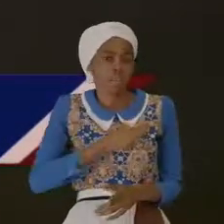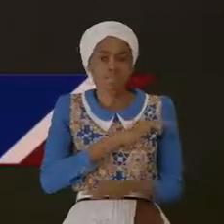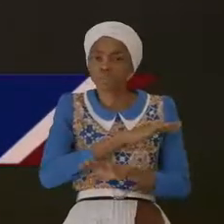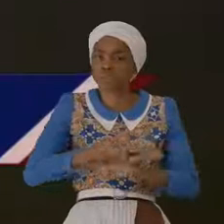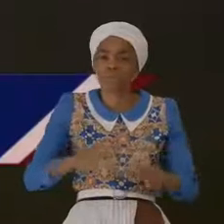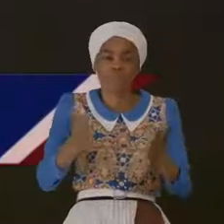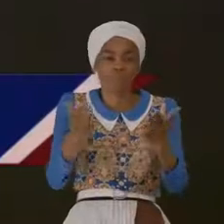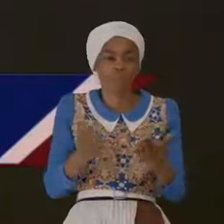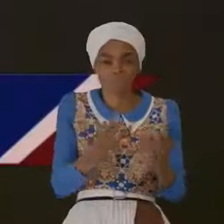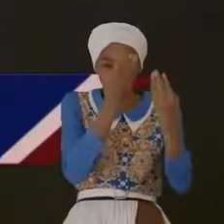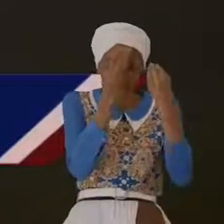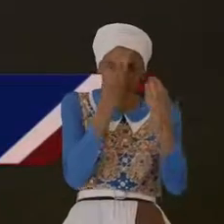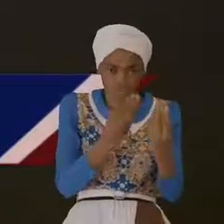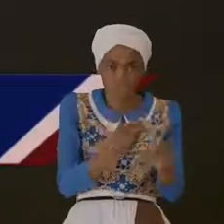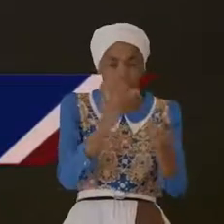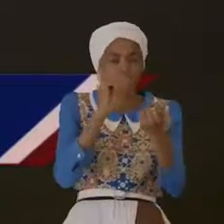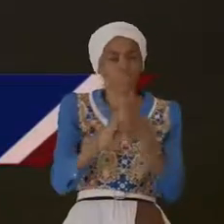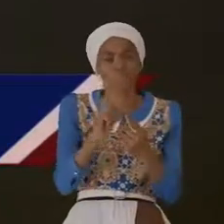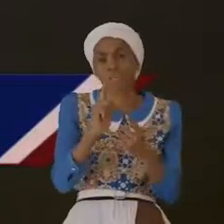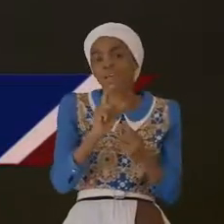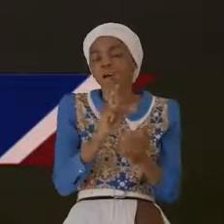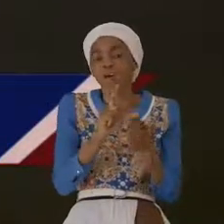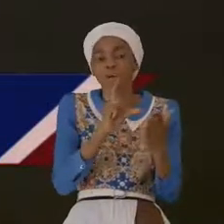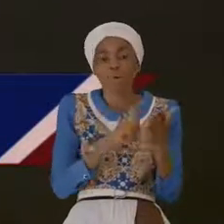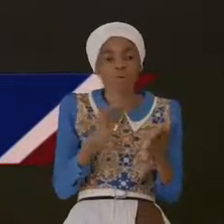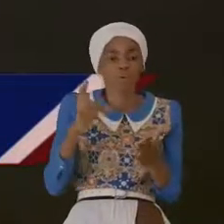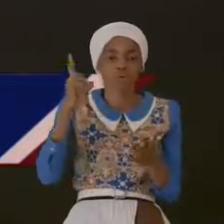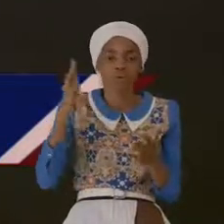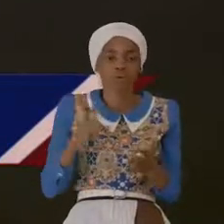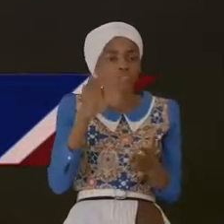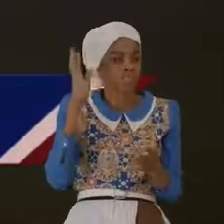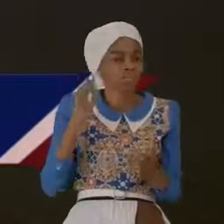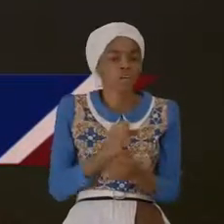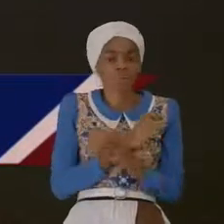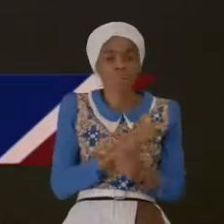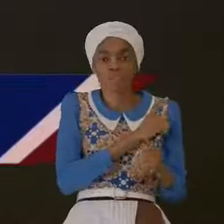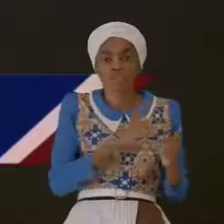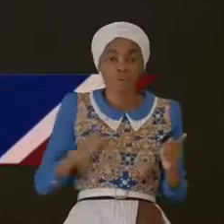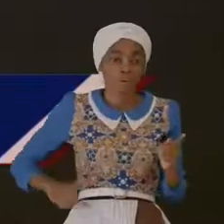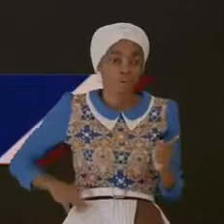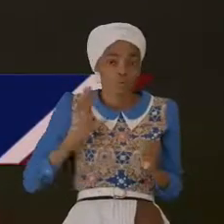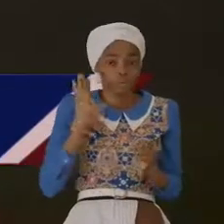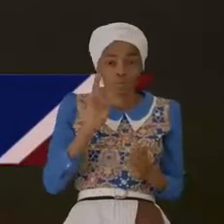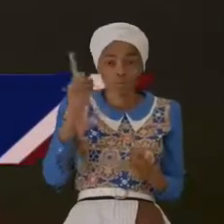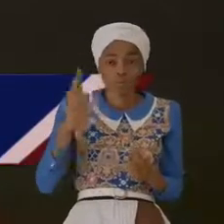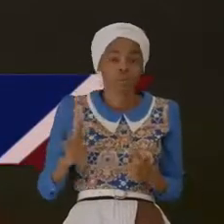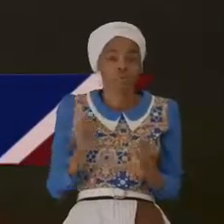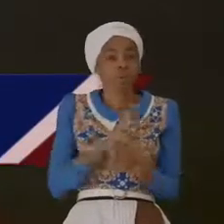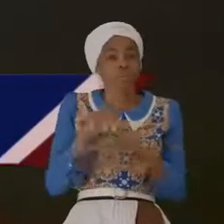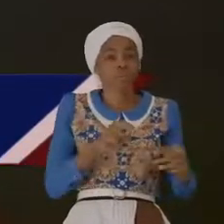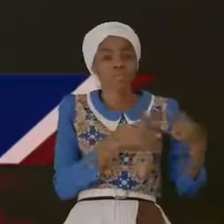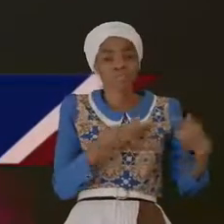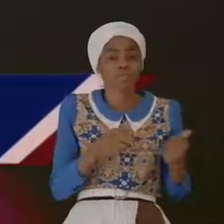la loi de Dieu. Ce qui dit que tu aimeras le Seigneur de toute ton âme, de toute ta pensée, de toute ta